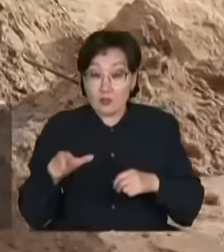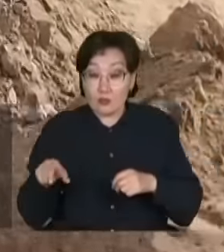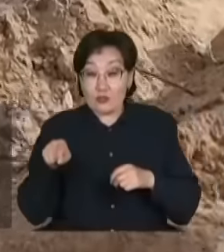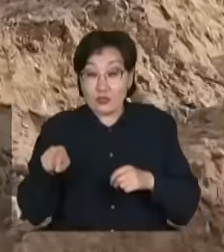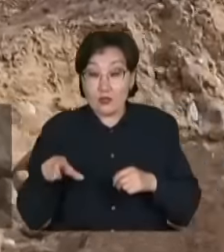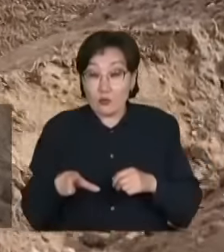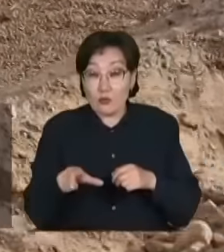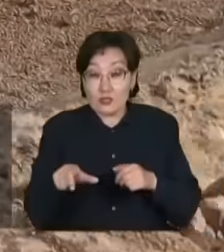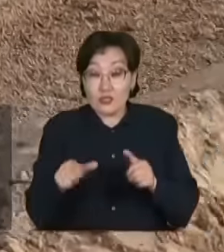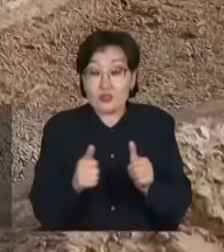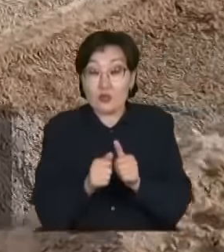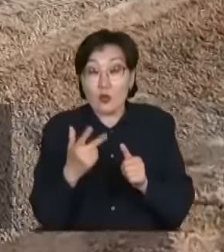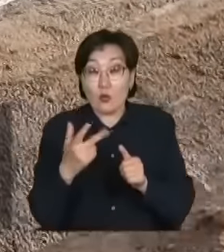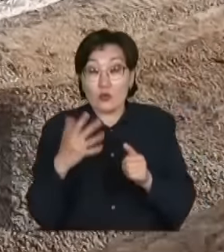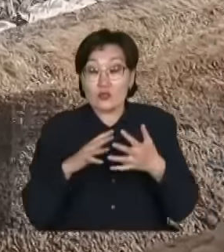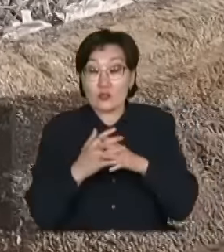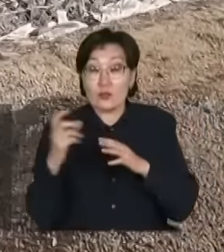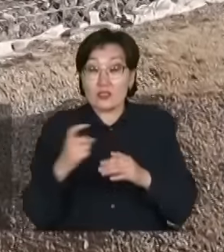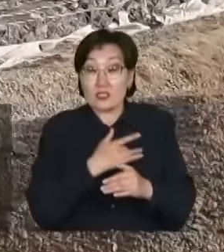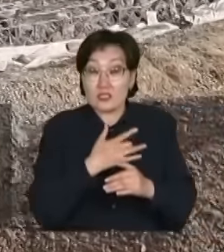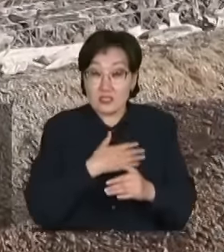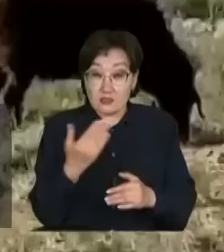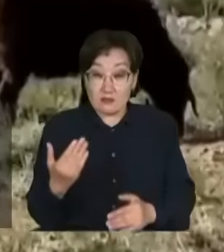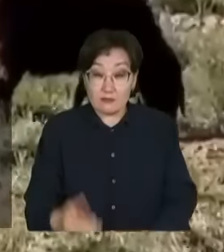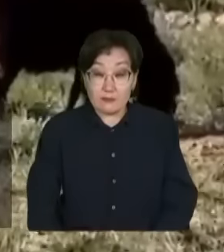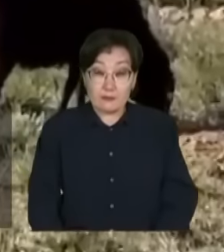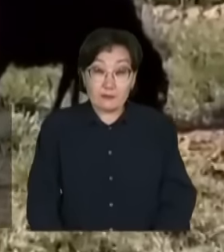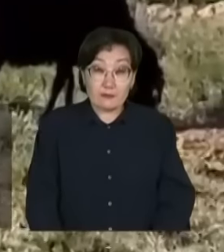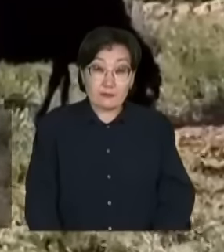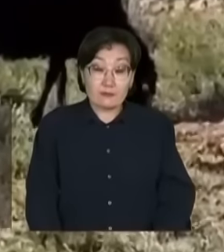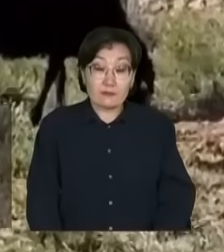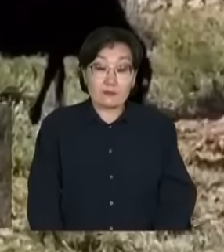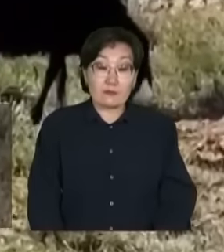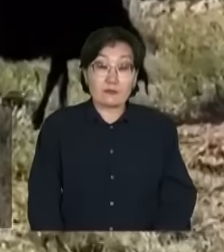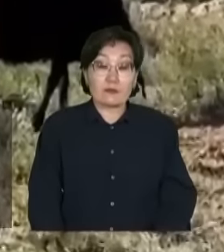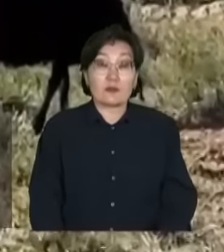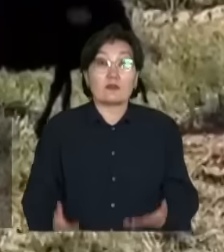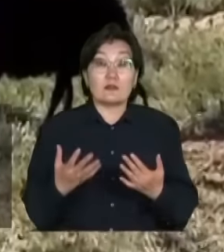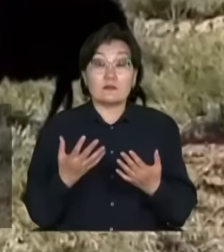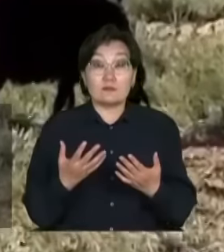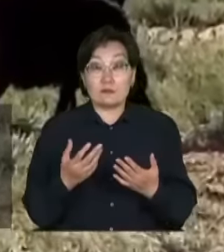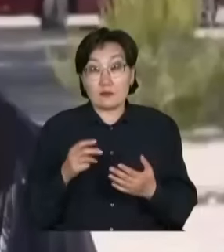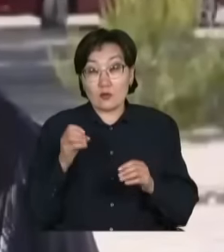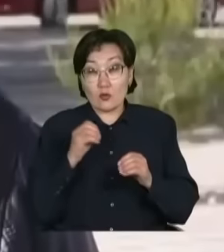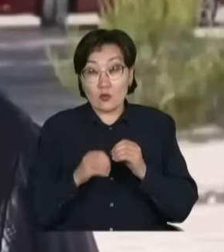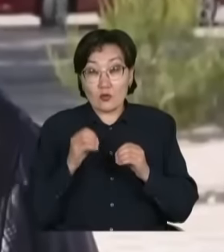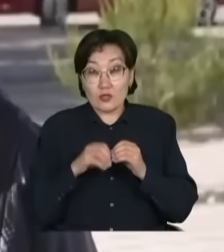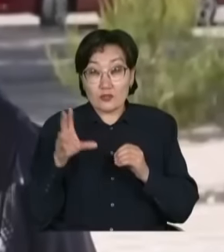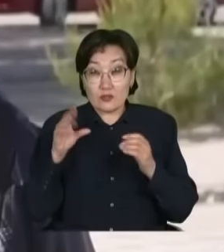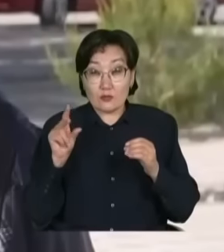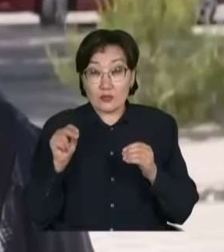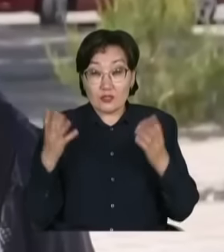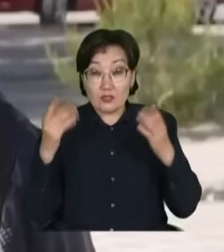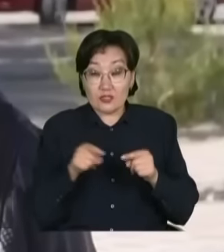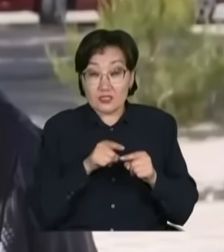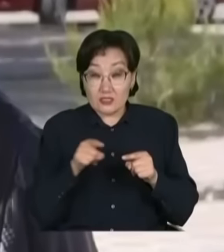орналасқан 35 шаруа қожалығына тиесілі екен. Қабірел айының 10-на дейін су тасқыны қауіпі